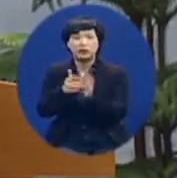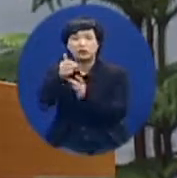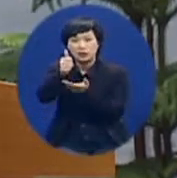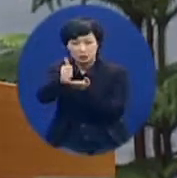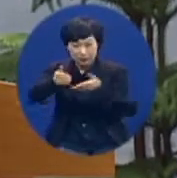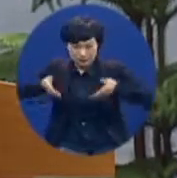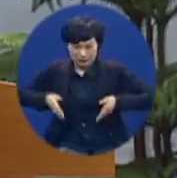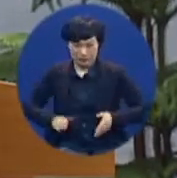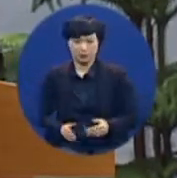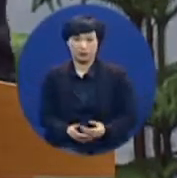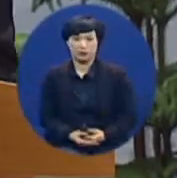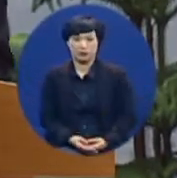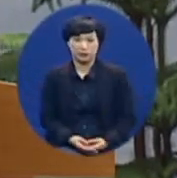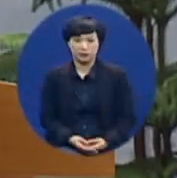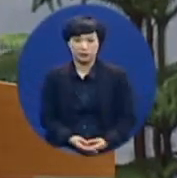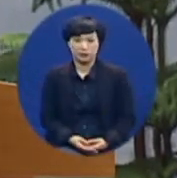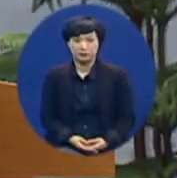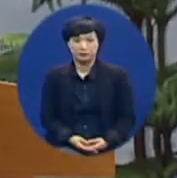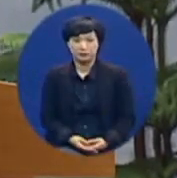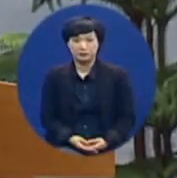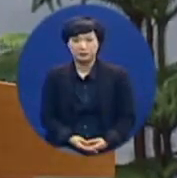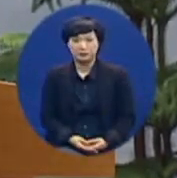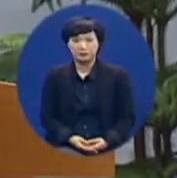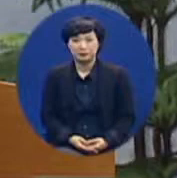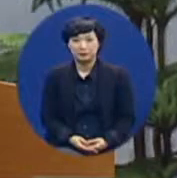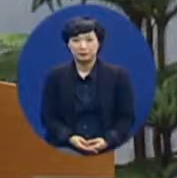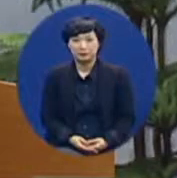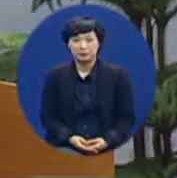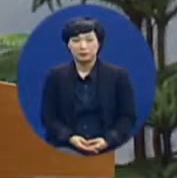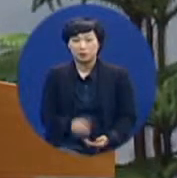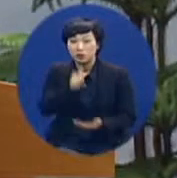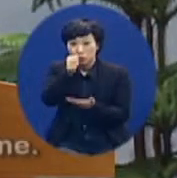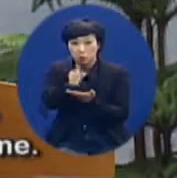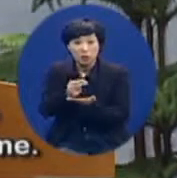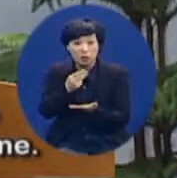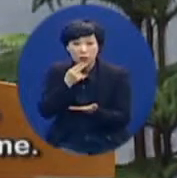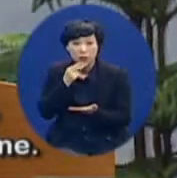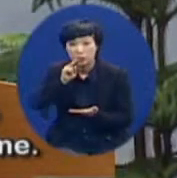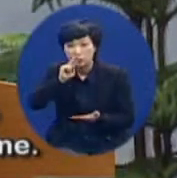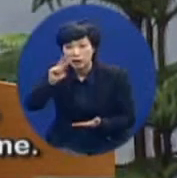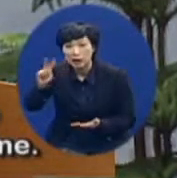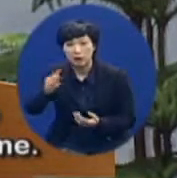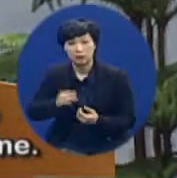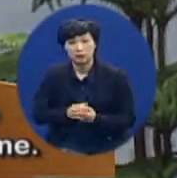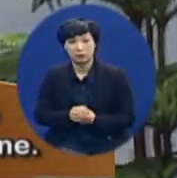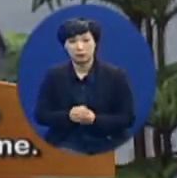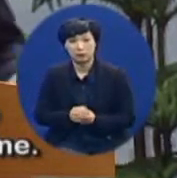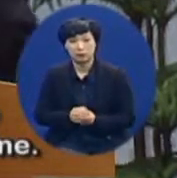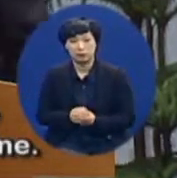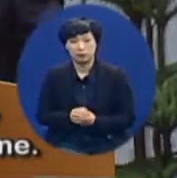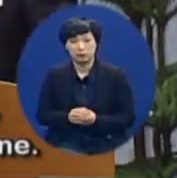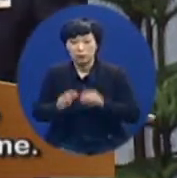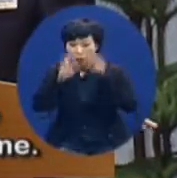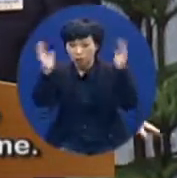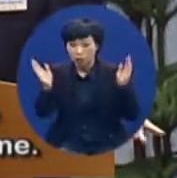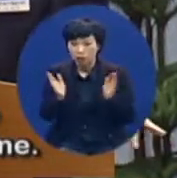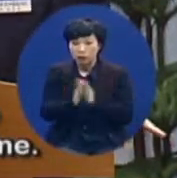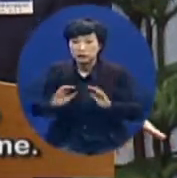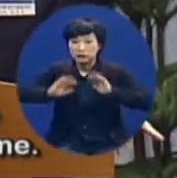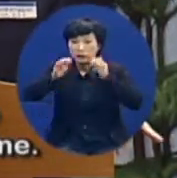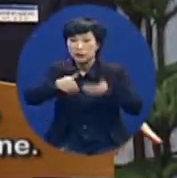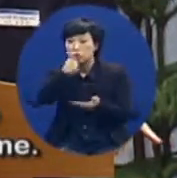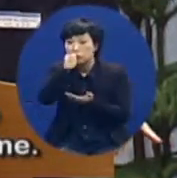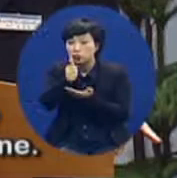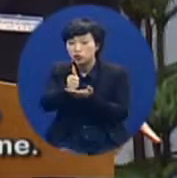말입니다 아멘 예 죄가 없어야 온 세상